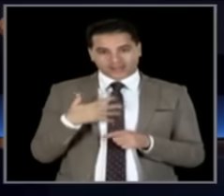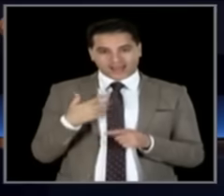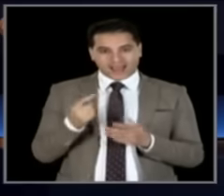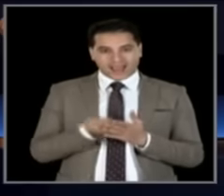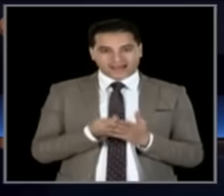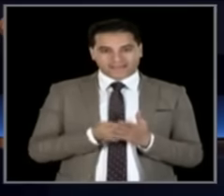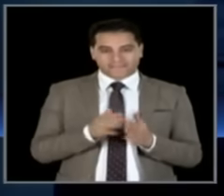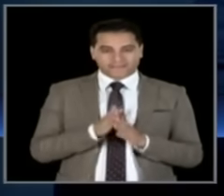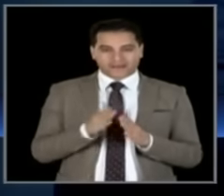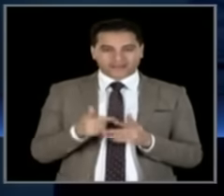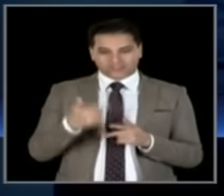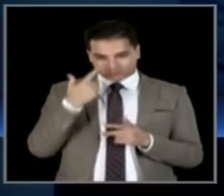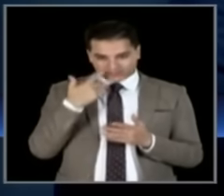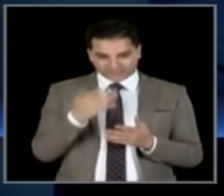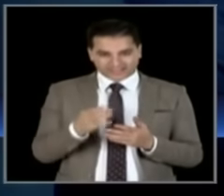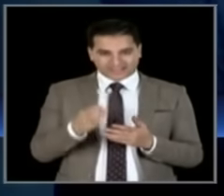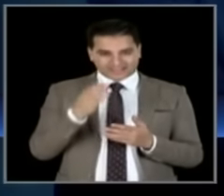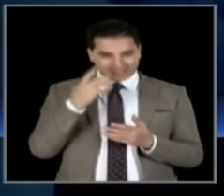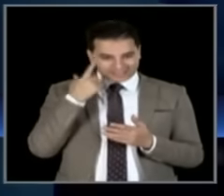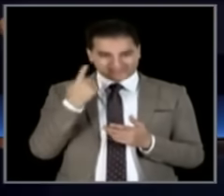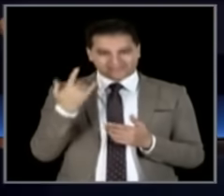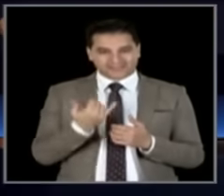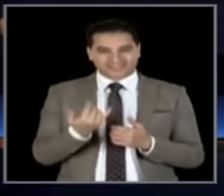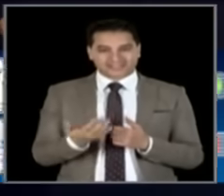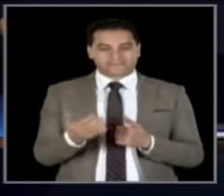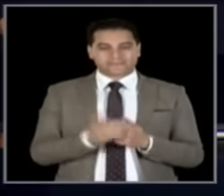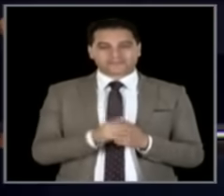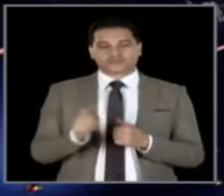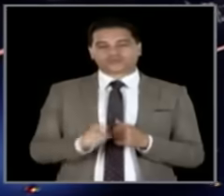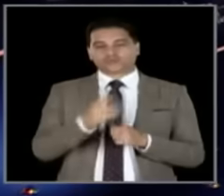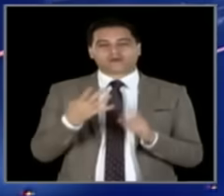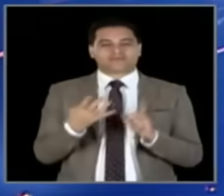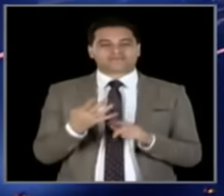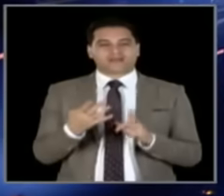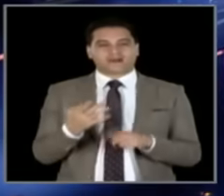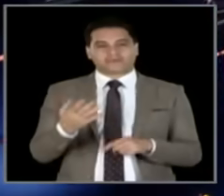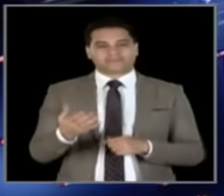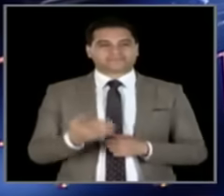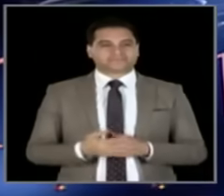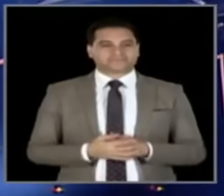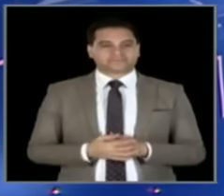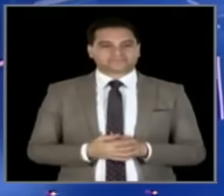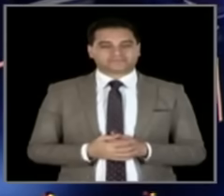ألم، محتاج إجابة. ربنا يسهل. سؤال الرابع،